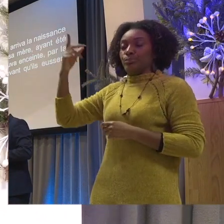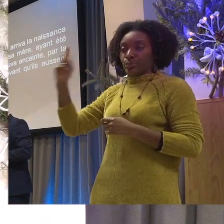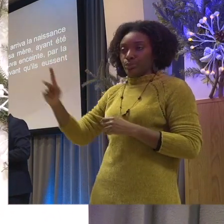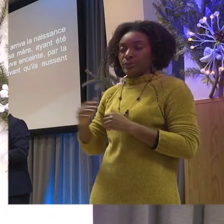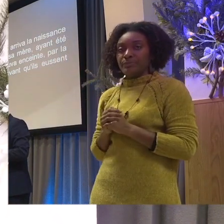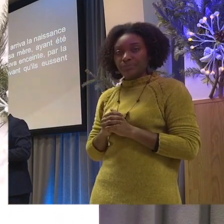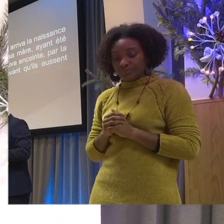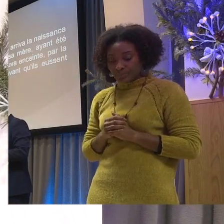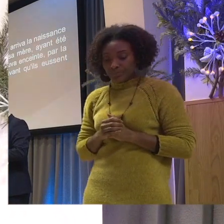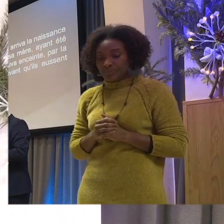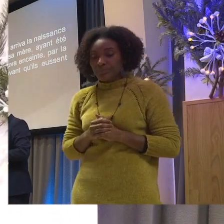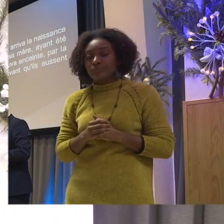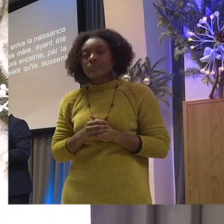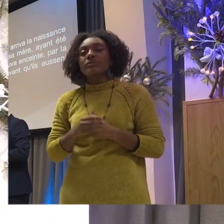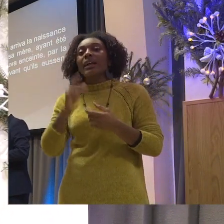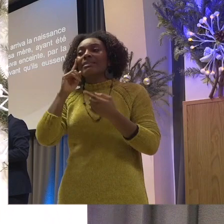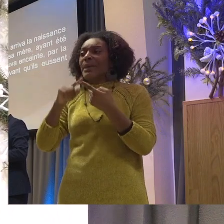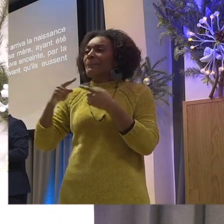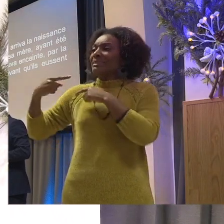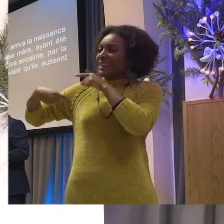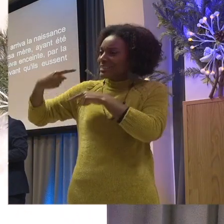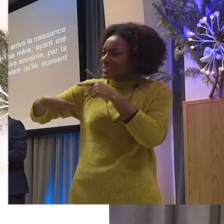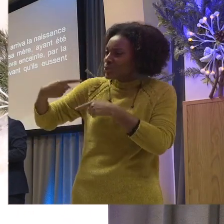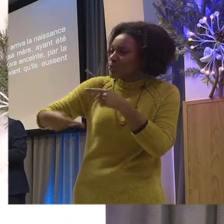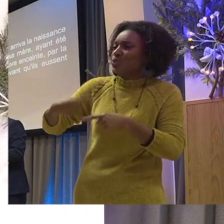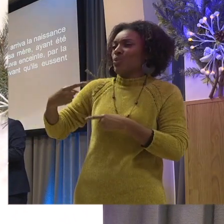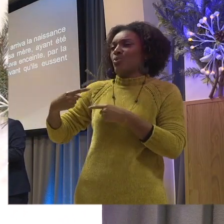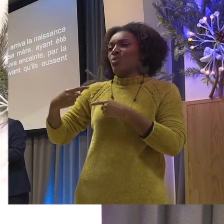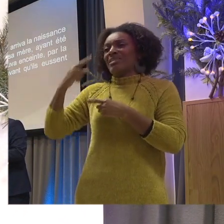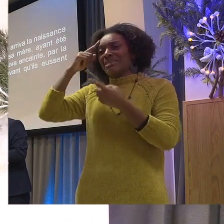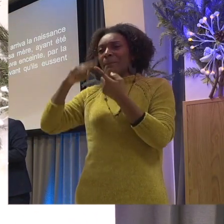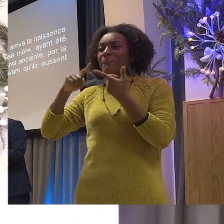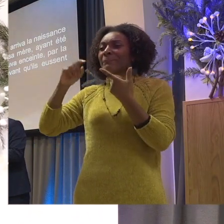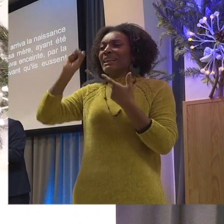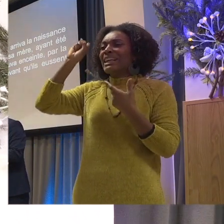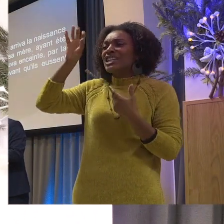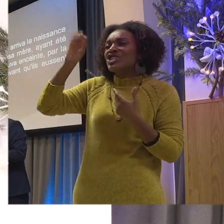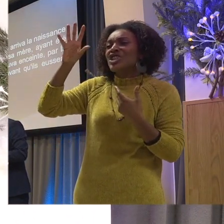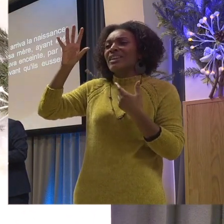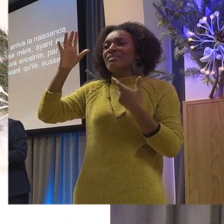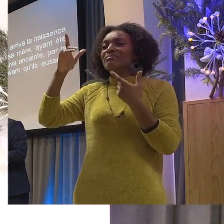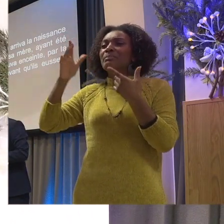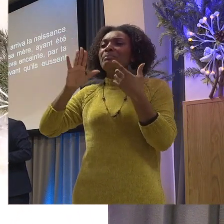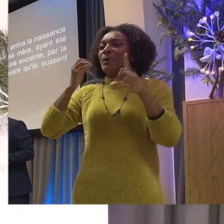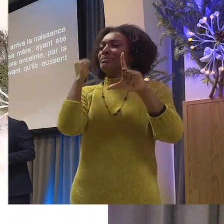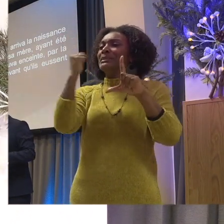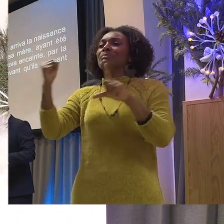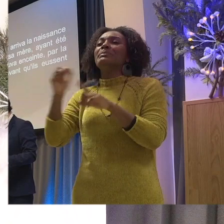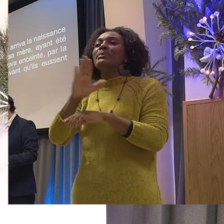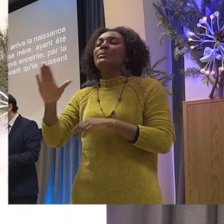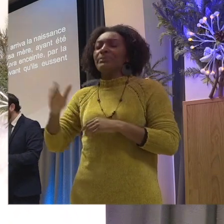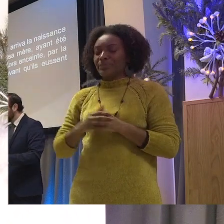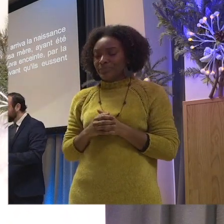On va d'abord parler de tout ce qui est tradition et peut-être même stéréotype par rapport au vivre ensemble. Et je dois vous rappeler